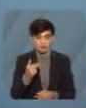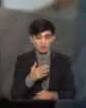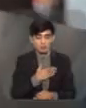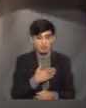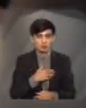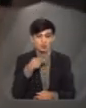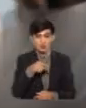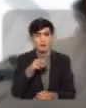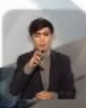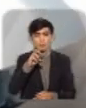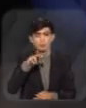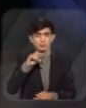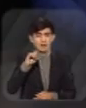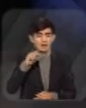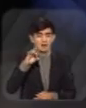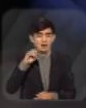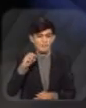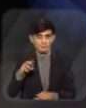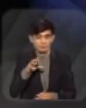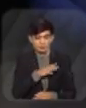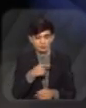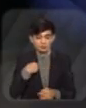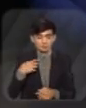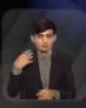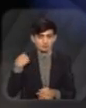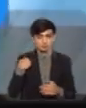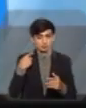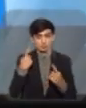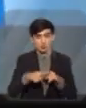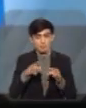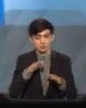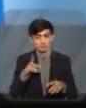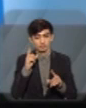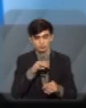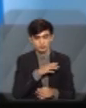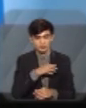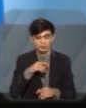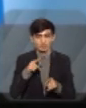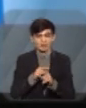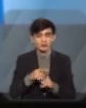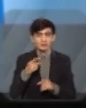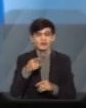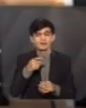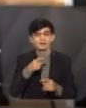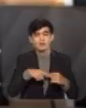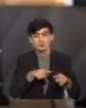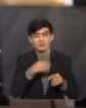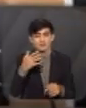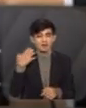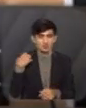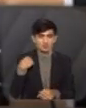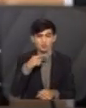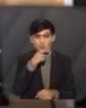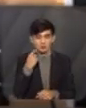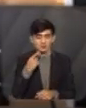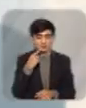прорабтар болған. Көргенде болып тұрмын ба? Бүгінгі сот тез басталып, тез аяқталды. Себебі үстінен қылмыстық іс қозғалған мердігер мекеменің басшысы орыс